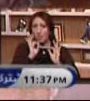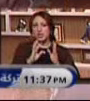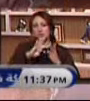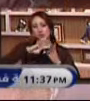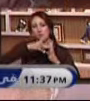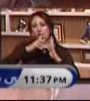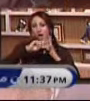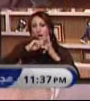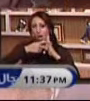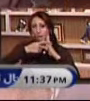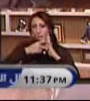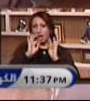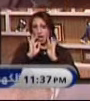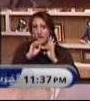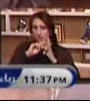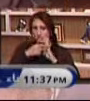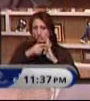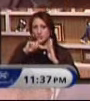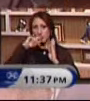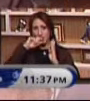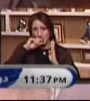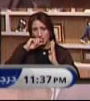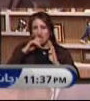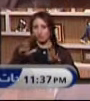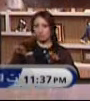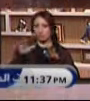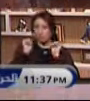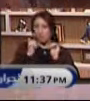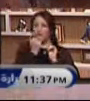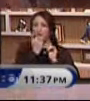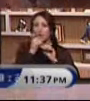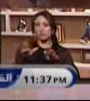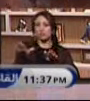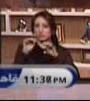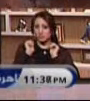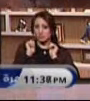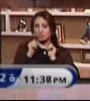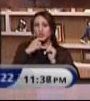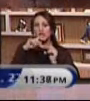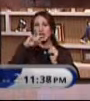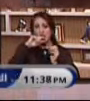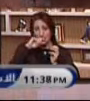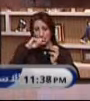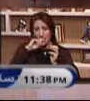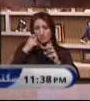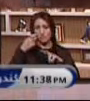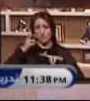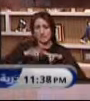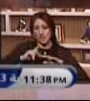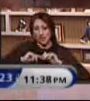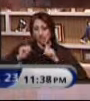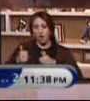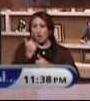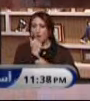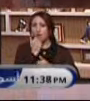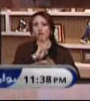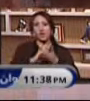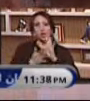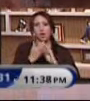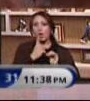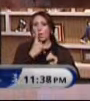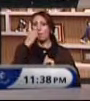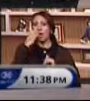سنة هل تدي توبة؟ لا. لا. هو قتل واحد. هل أعطاه دية؟ شوف وما كان